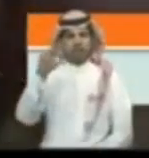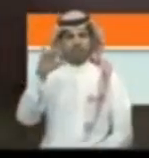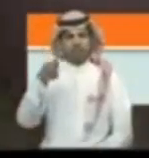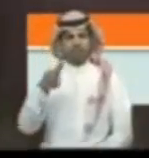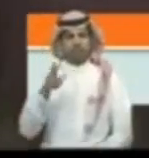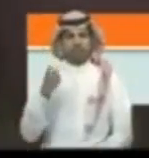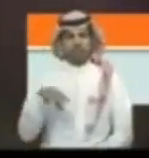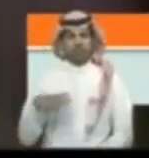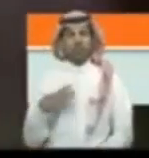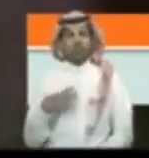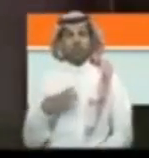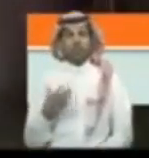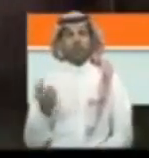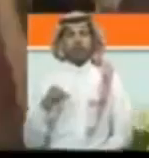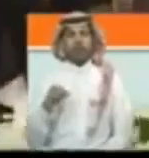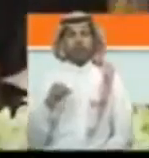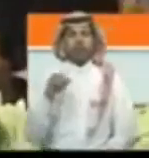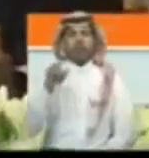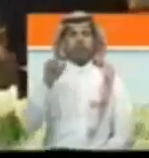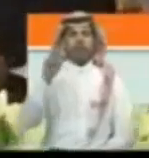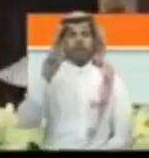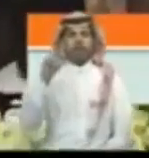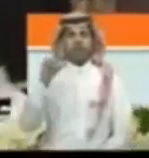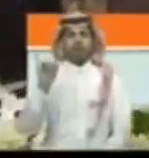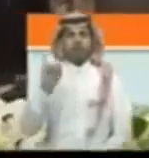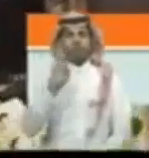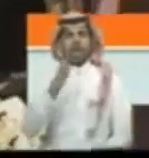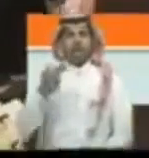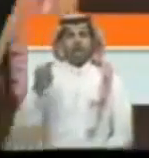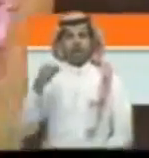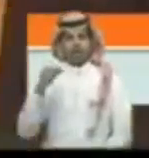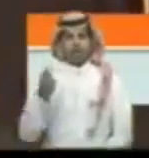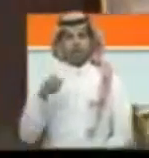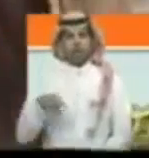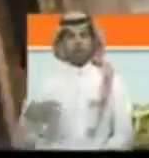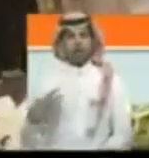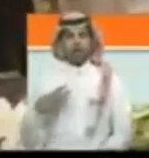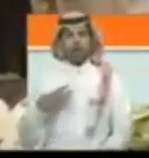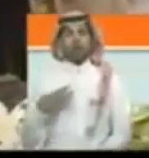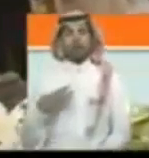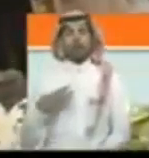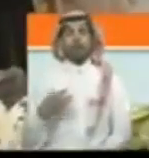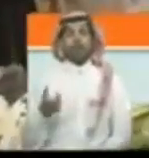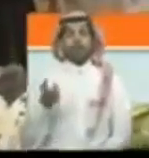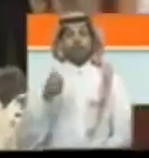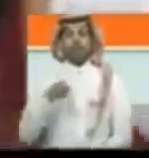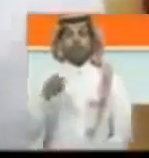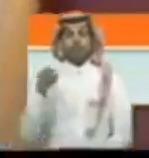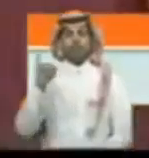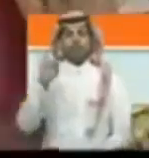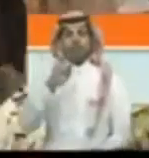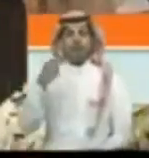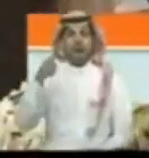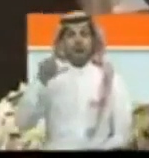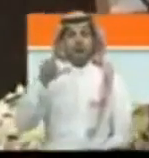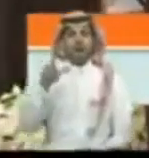عبد الرحمن وصاحب السمو الملكي الأمير فهد بن مساعد بن سعود بن عبد العزيز وصاحب السمو الأمير الدكتور مشعل